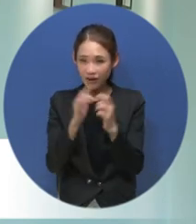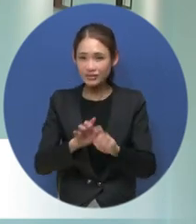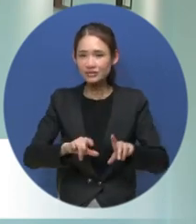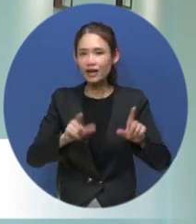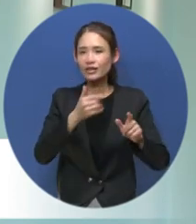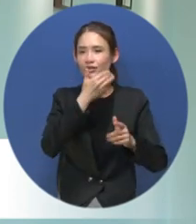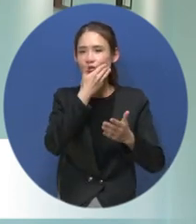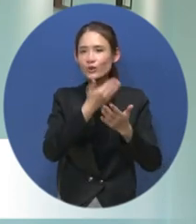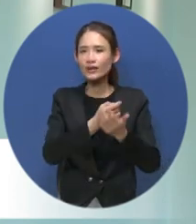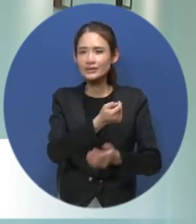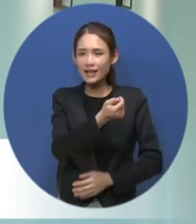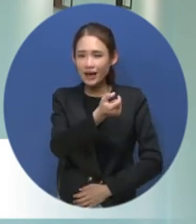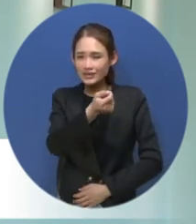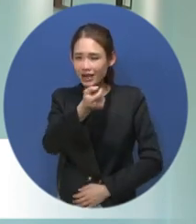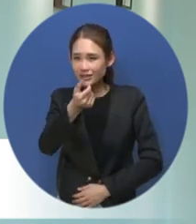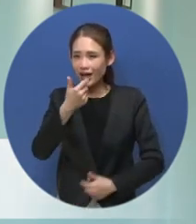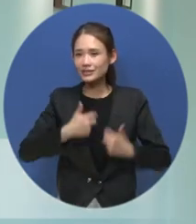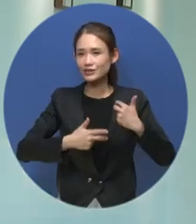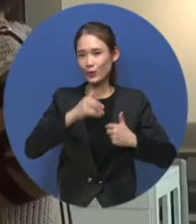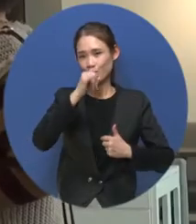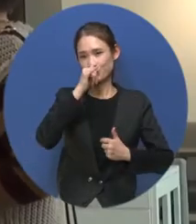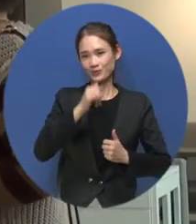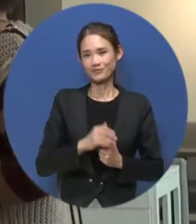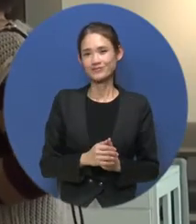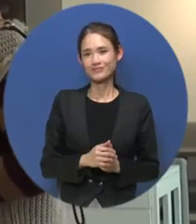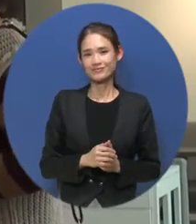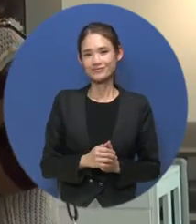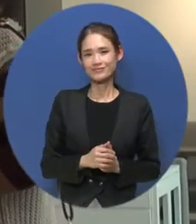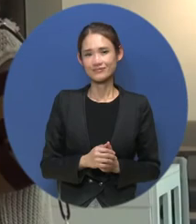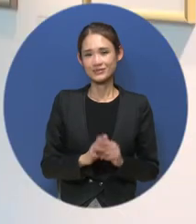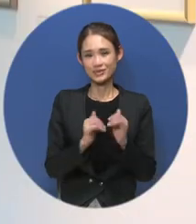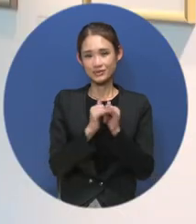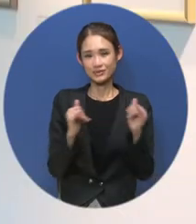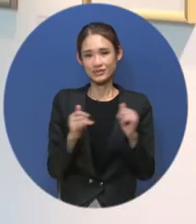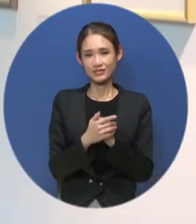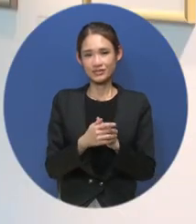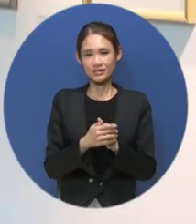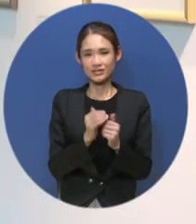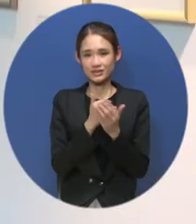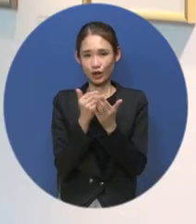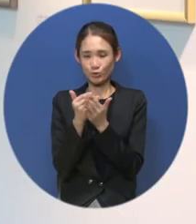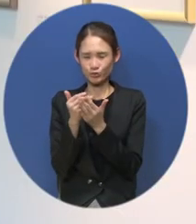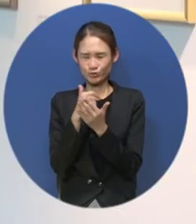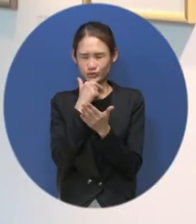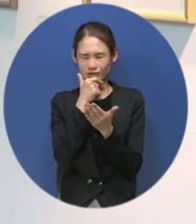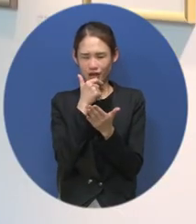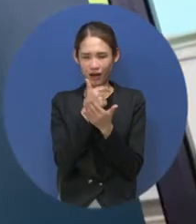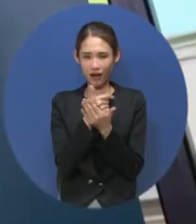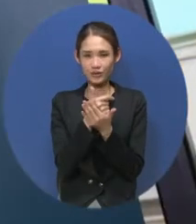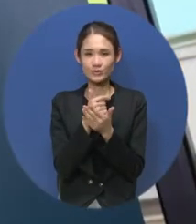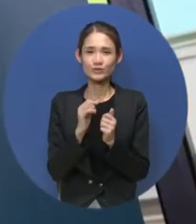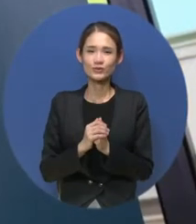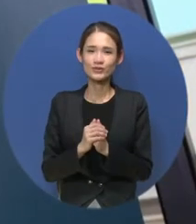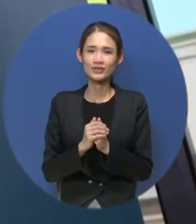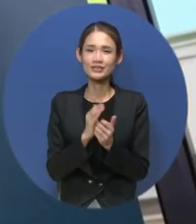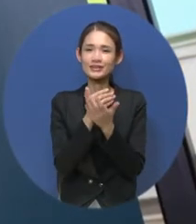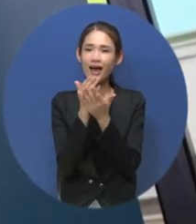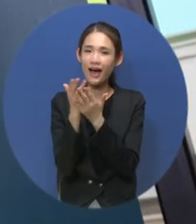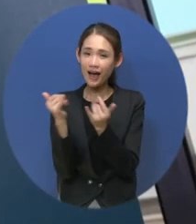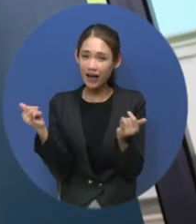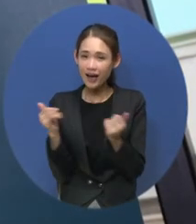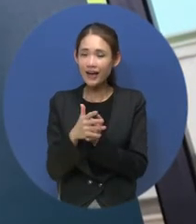그날의 소소한 즐거움이 담겨 있습니다. 시민에게는 작품을 통한 감동을,